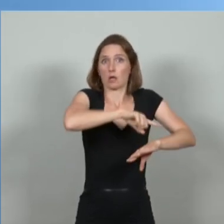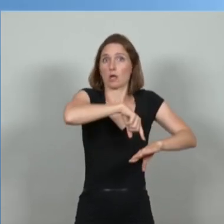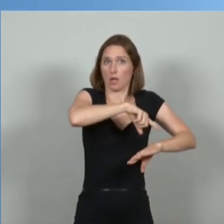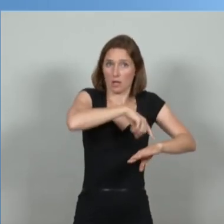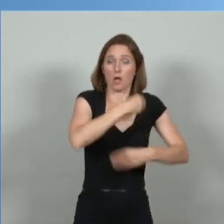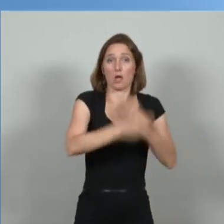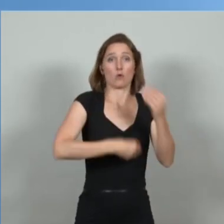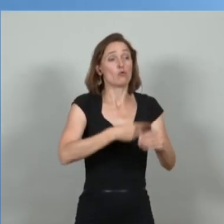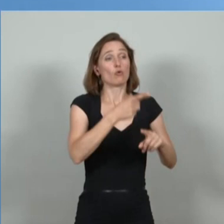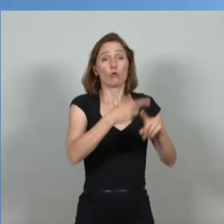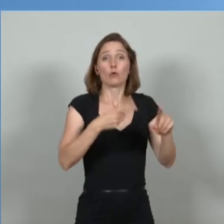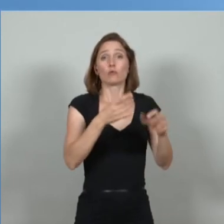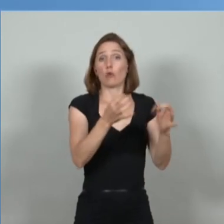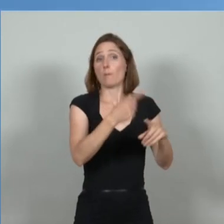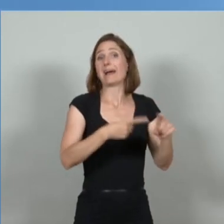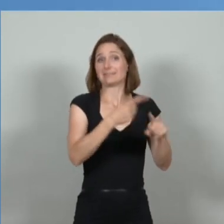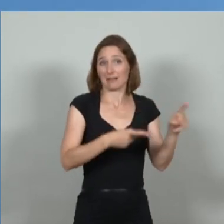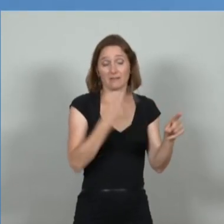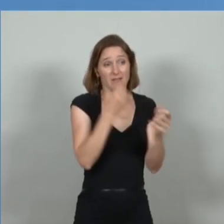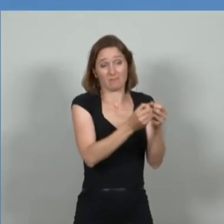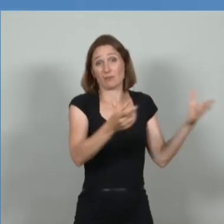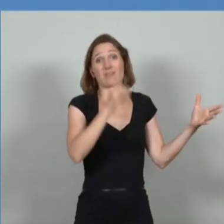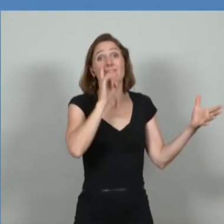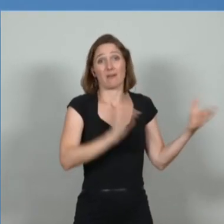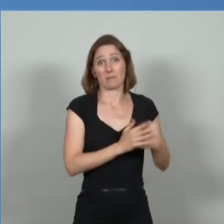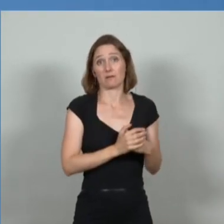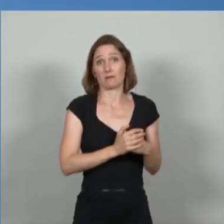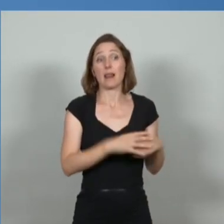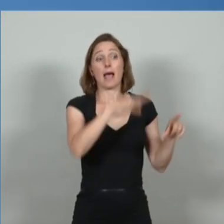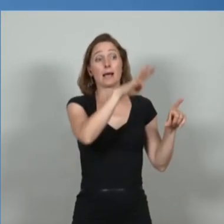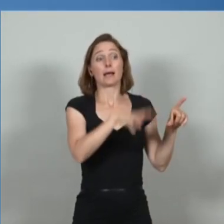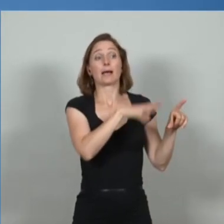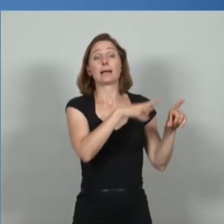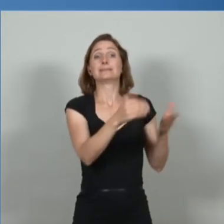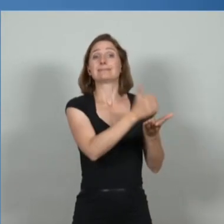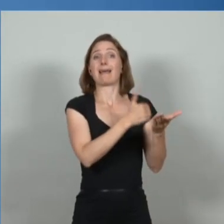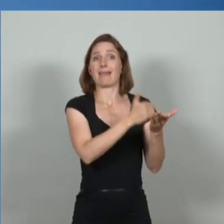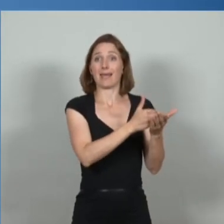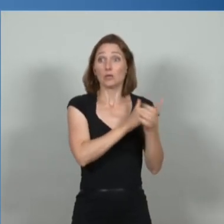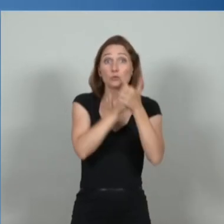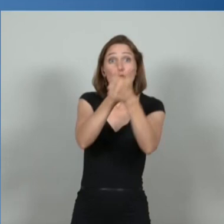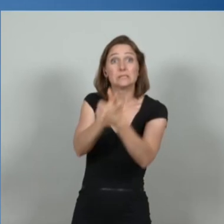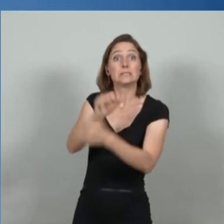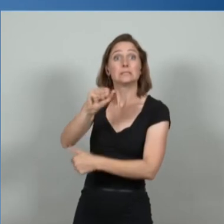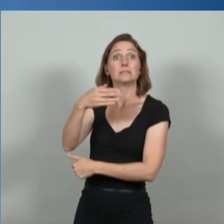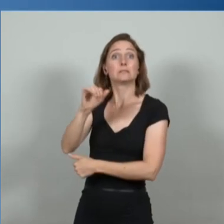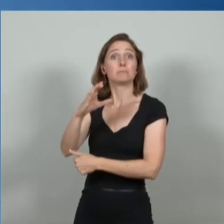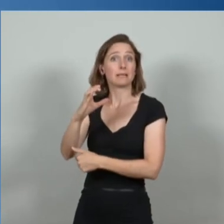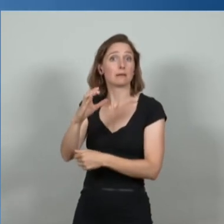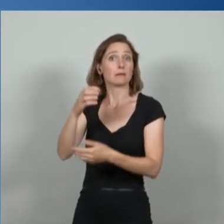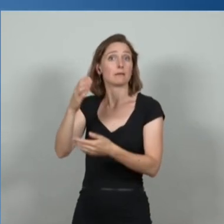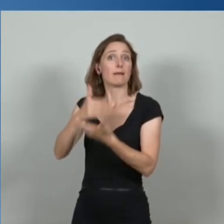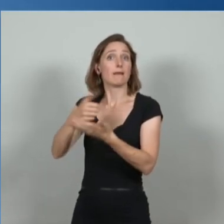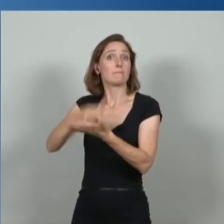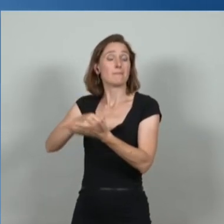indiciaires n'étant pas indexées sur l'augmentation du SMIC celui-ci a progressé beaucoup plus vite que le salaire moyen de la fonction publique avec